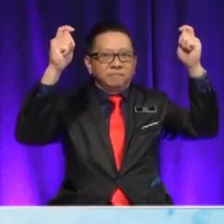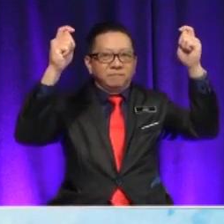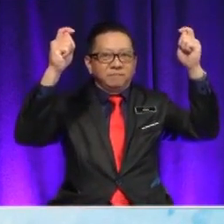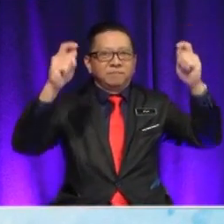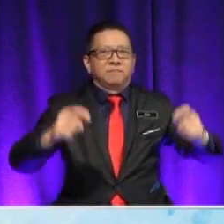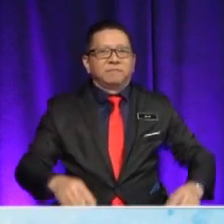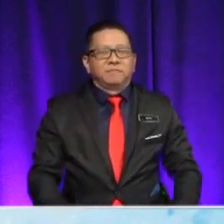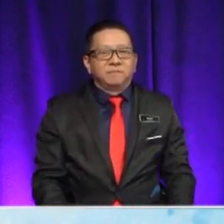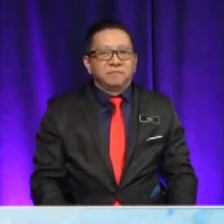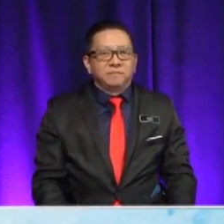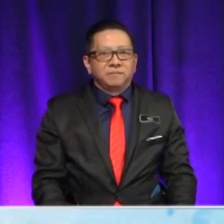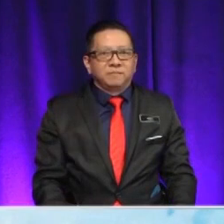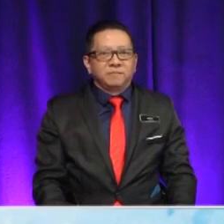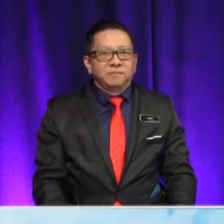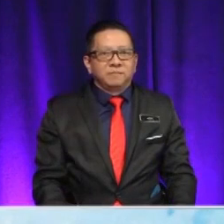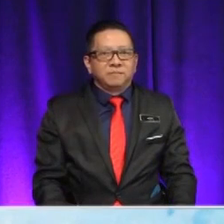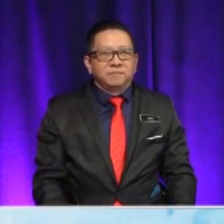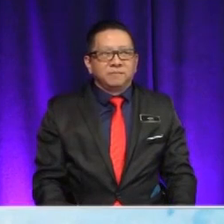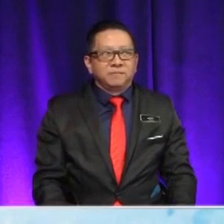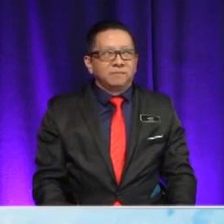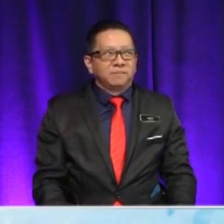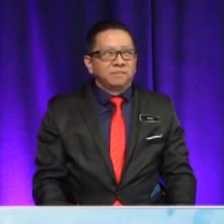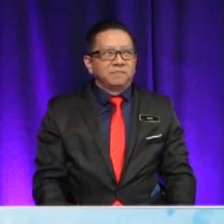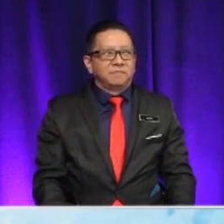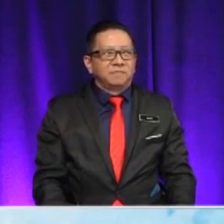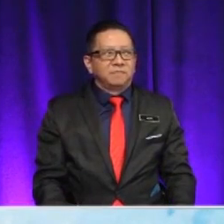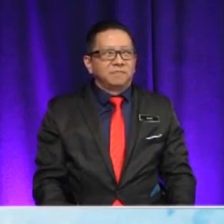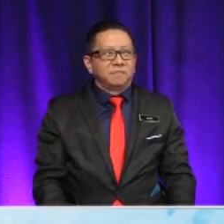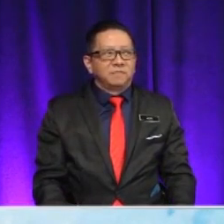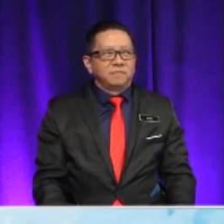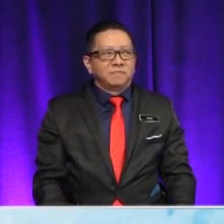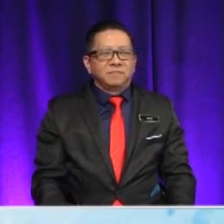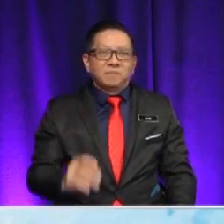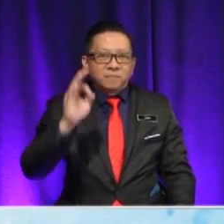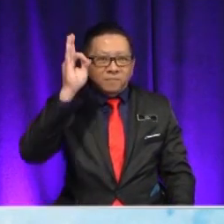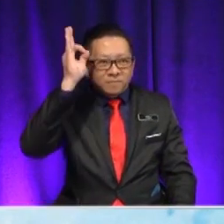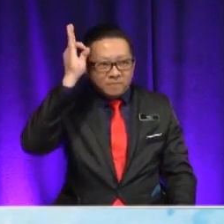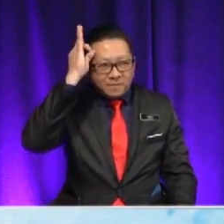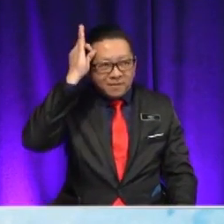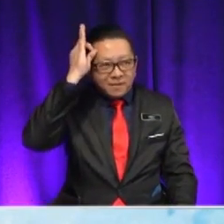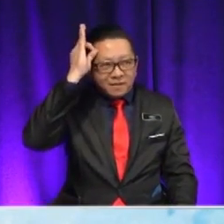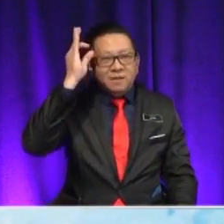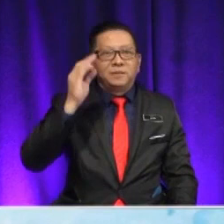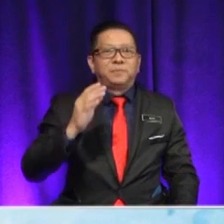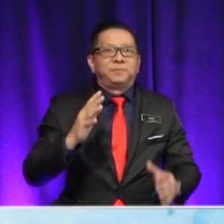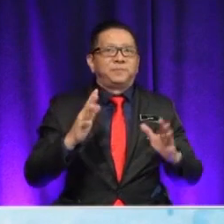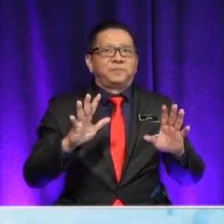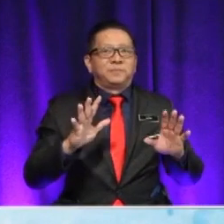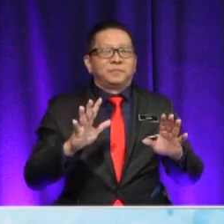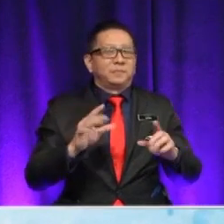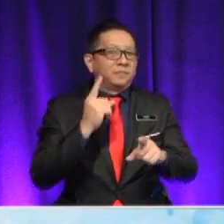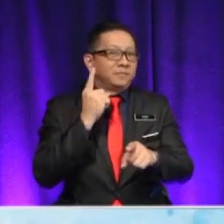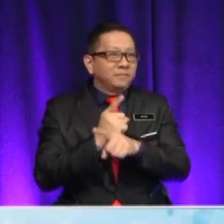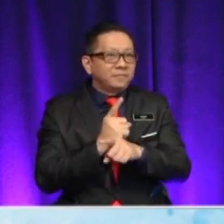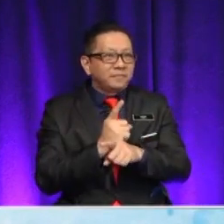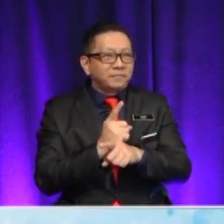saya. Mira dah jawapan anda jawapan. Semua. Okey. Fakrullah. Okey, macam mana cikgu?